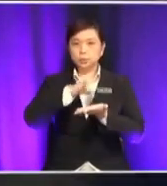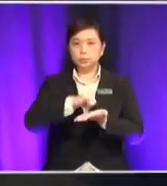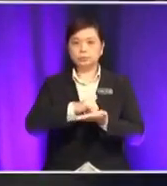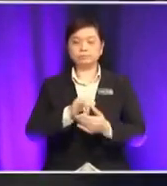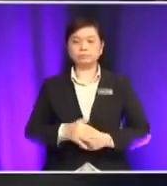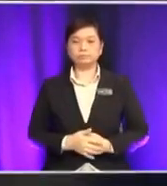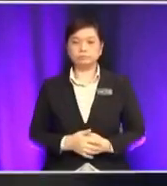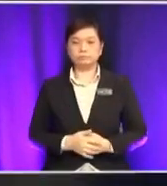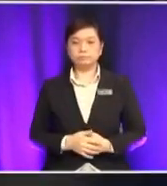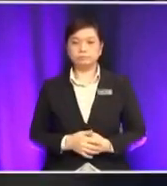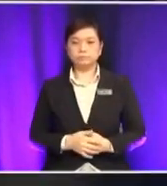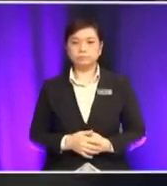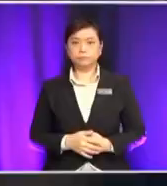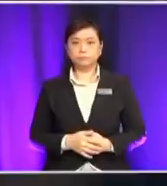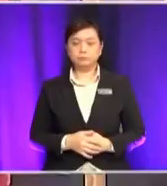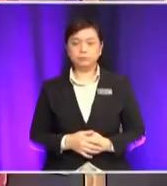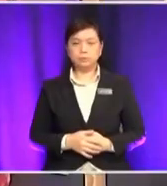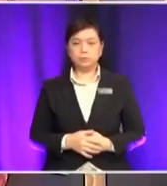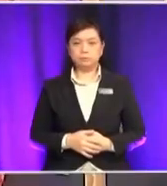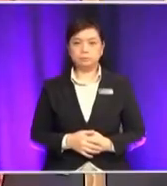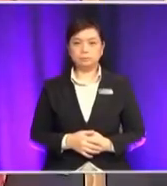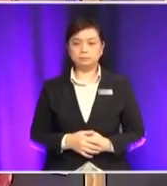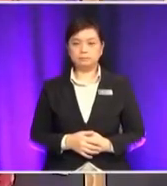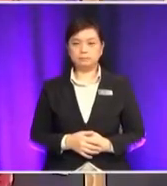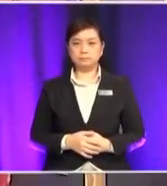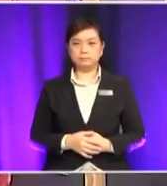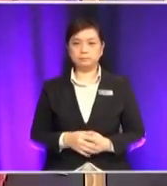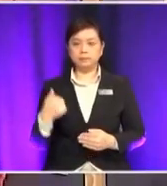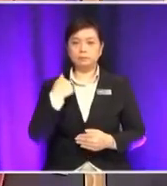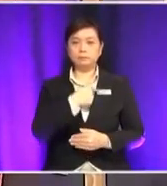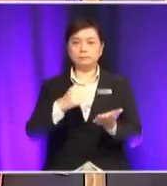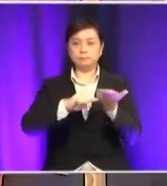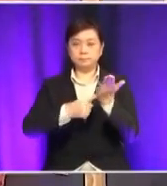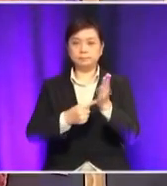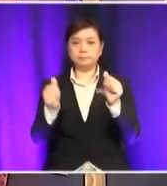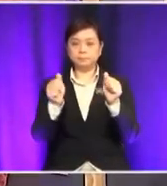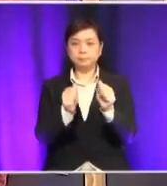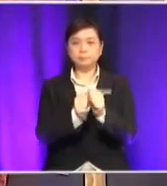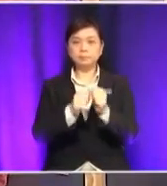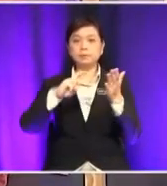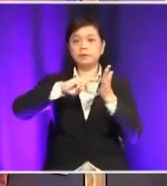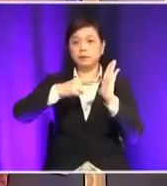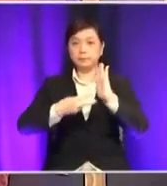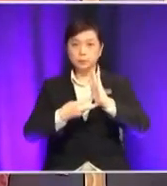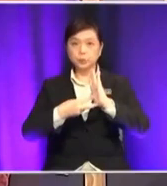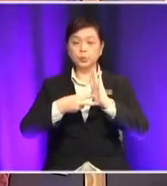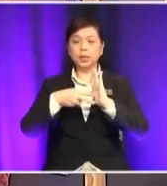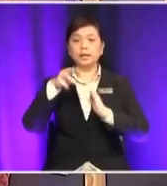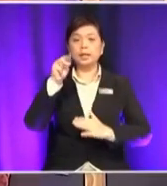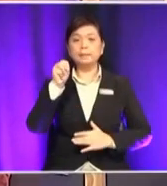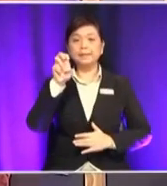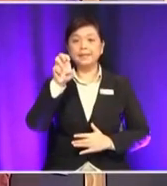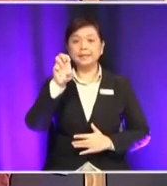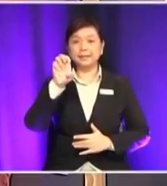tidak belajar hari ini Oke so kita mulaikan dengan Apa itu pengertian meiosis sebenarnya